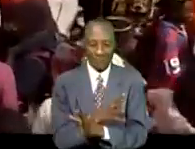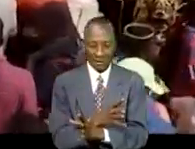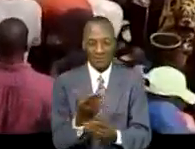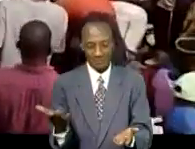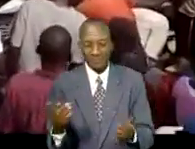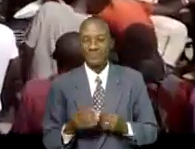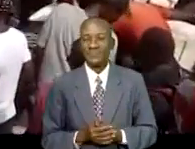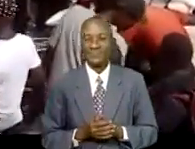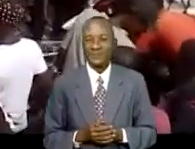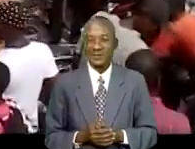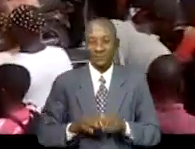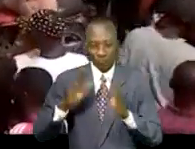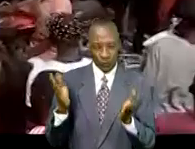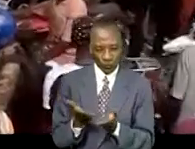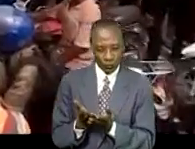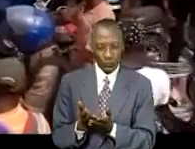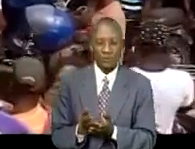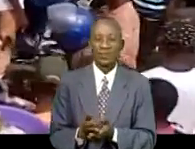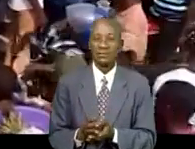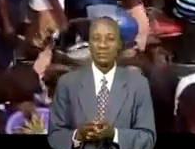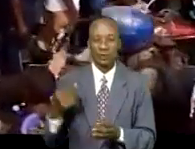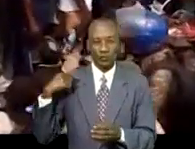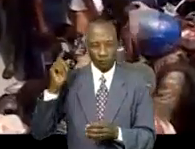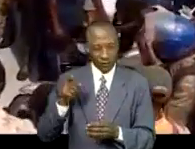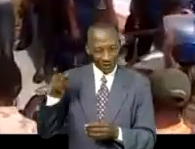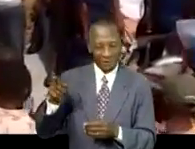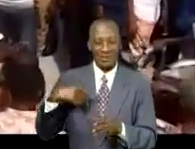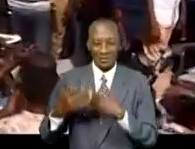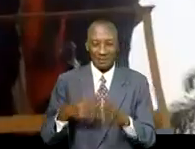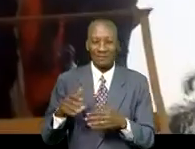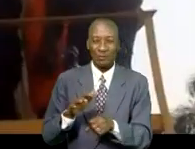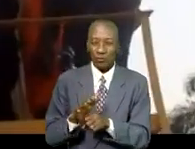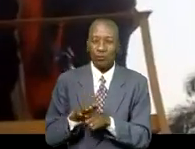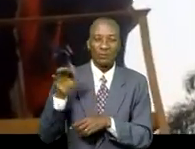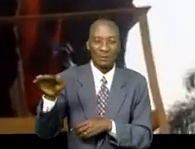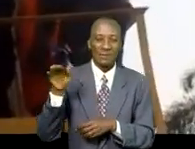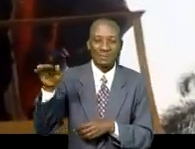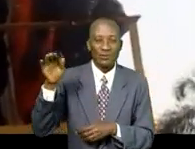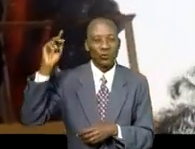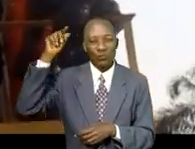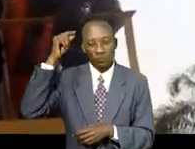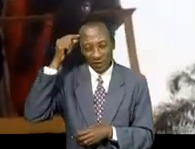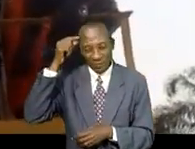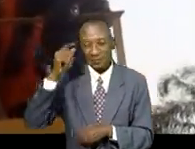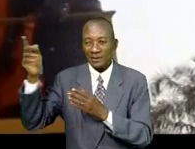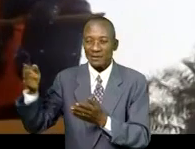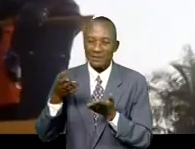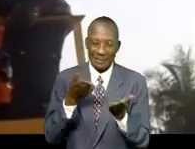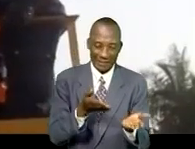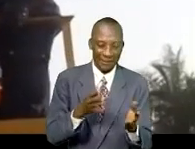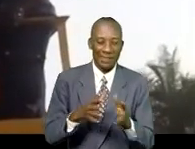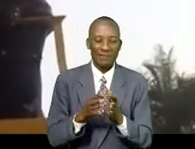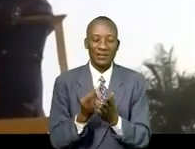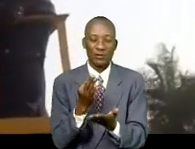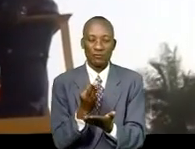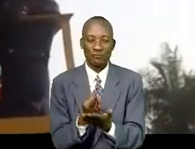bacs est le fruit des lobbying du gouverneur Valentin Senga Paissayo auprès du gouvernement de la République par le biais des fonds national